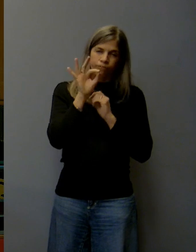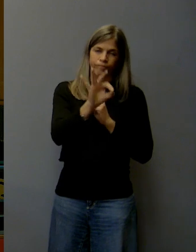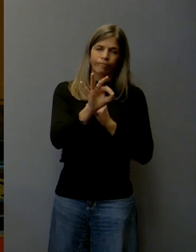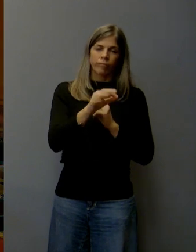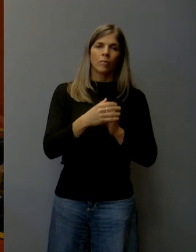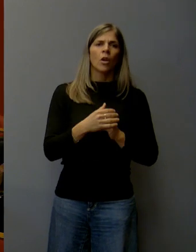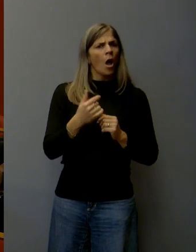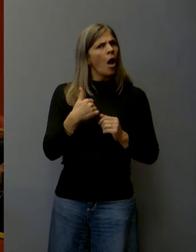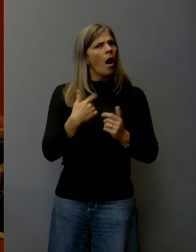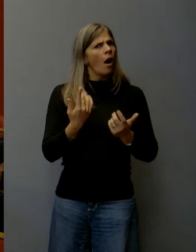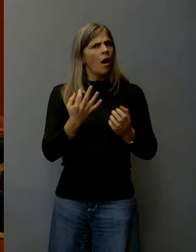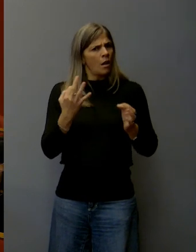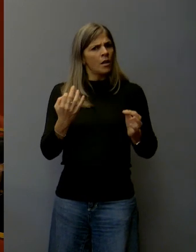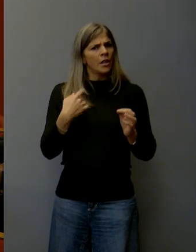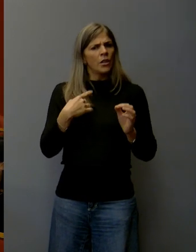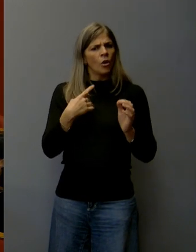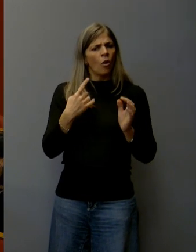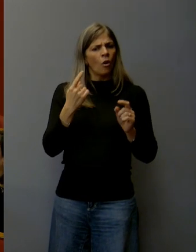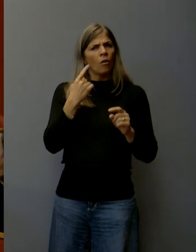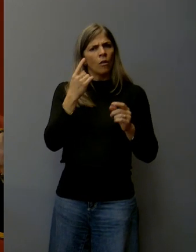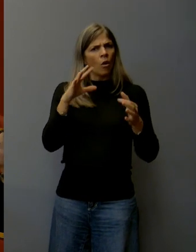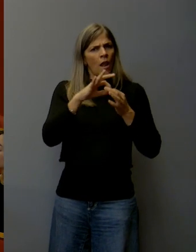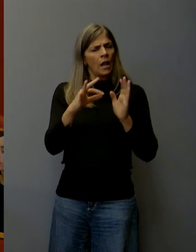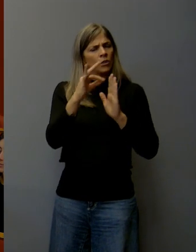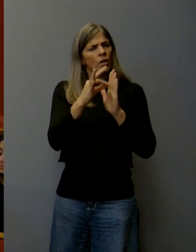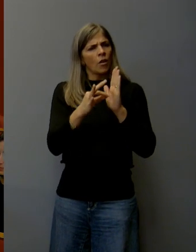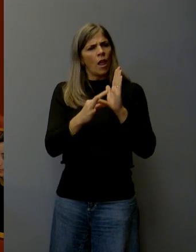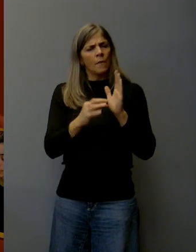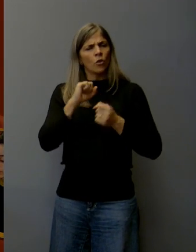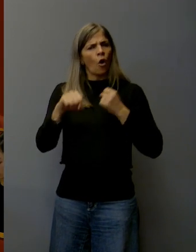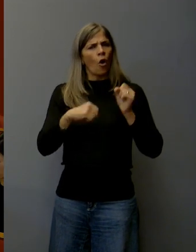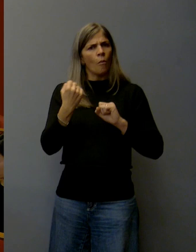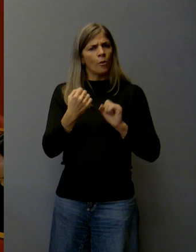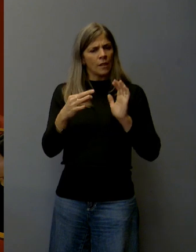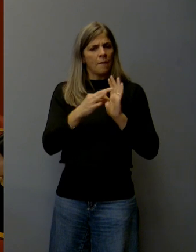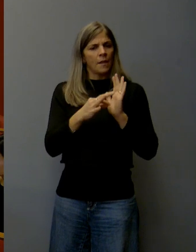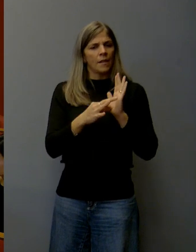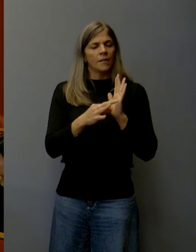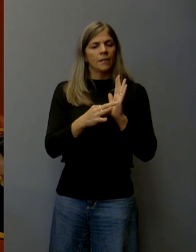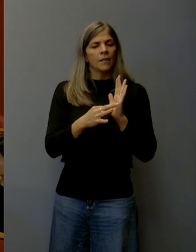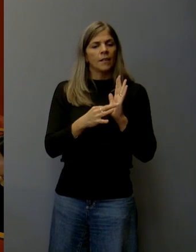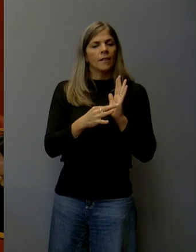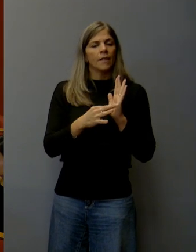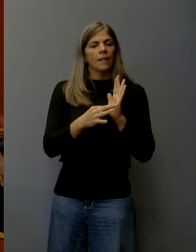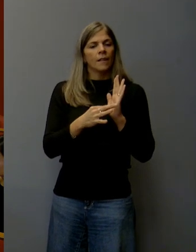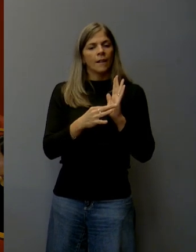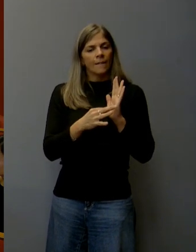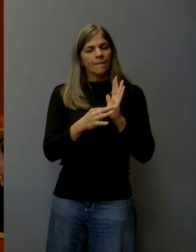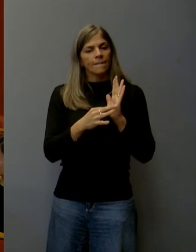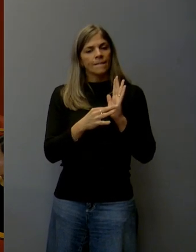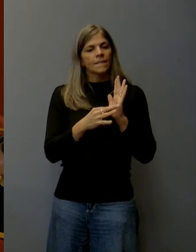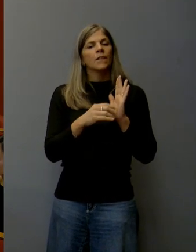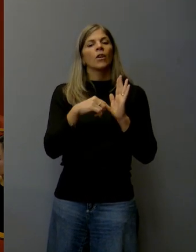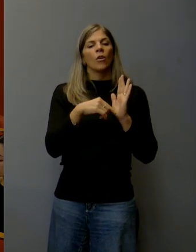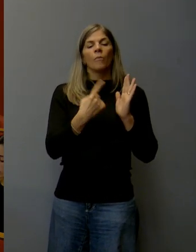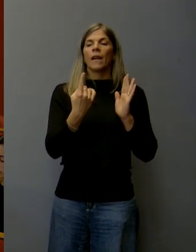Sono nel perimetro richiamo regolarmente richiamo il regolamento e per affermazioni assai meno gravi